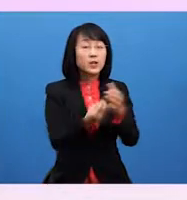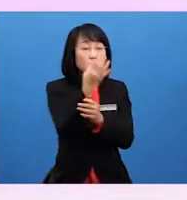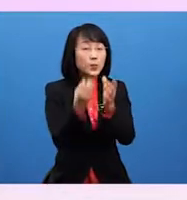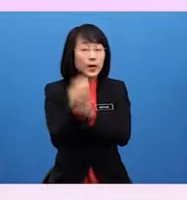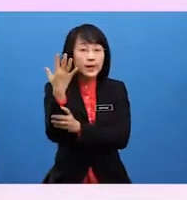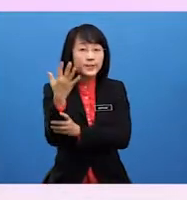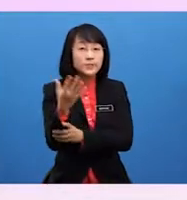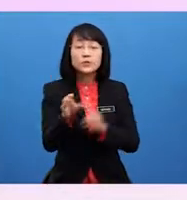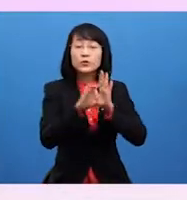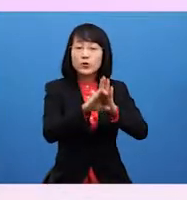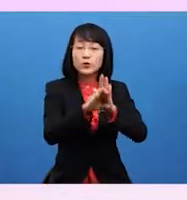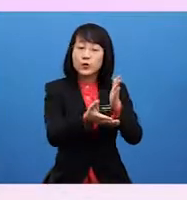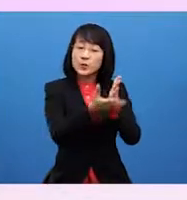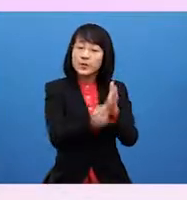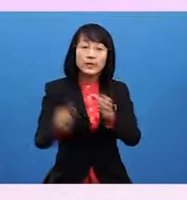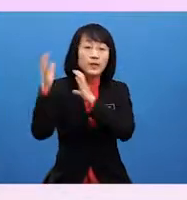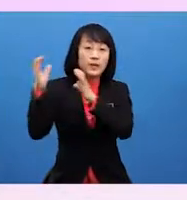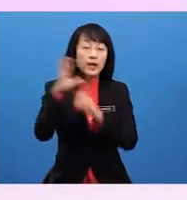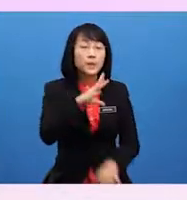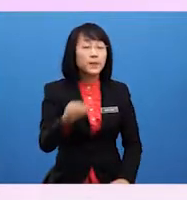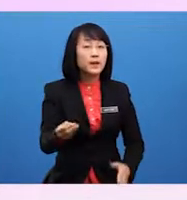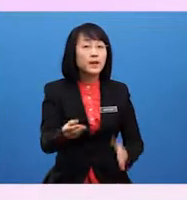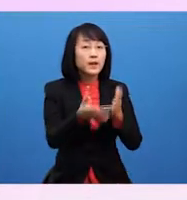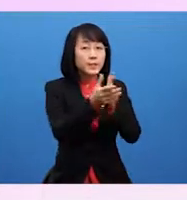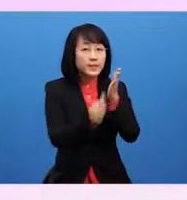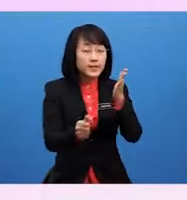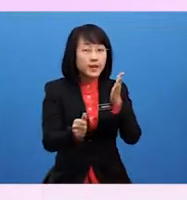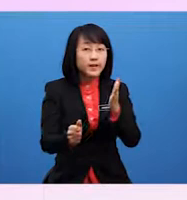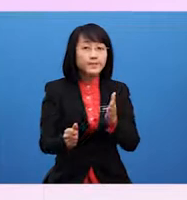seperti minyak kelapa dan minyak sawit.